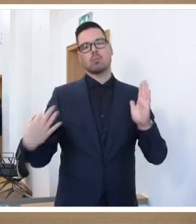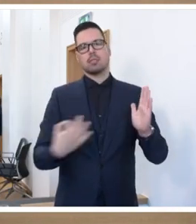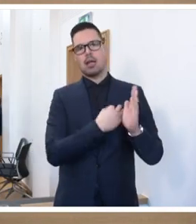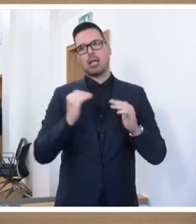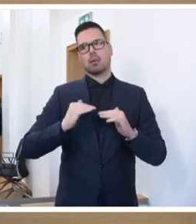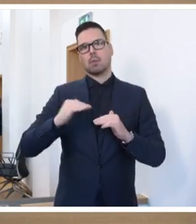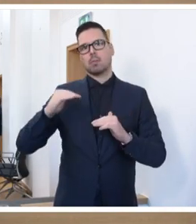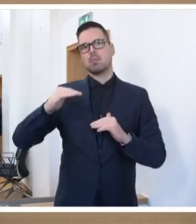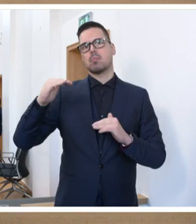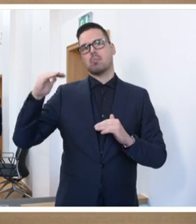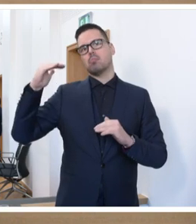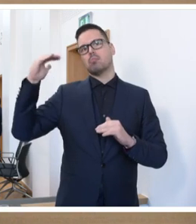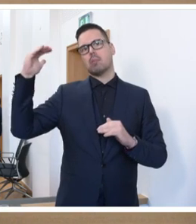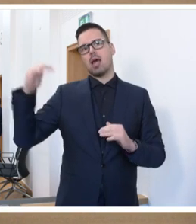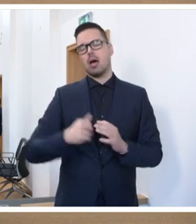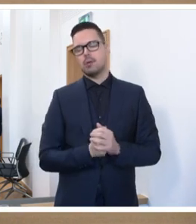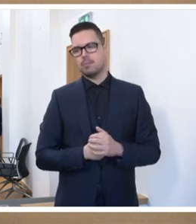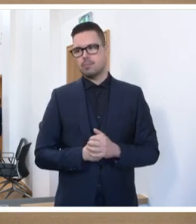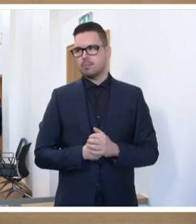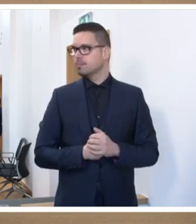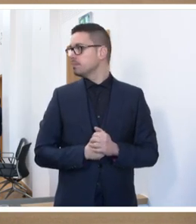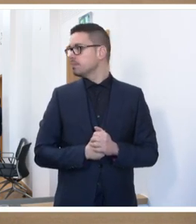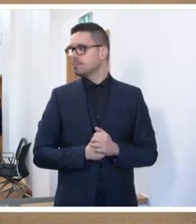Übergriffe gegenüber Hilfskräften ansteigt.